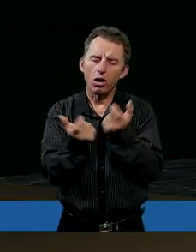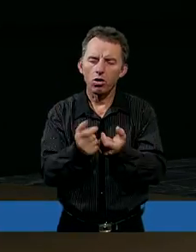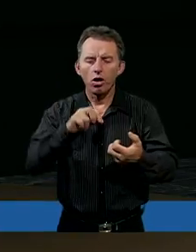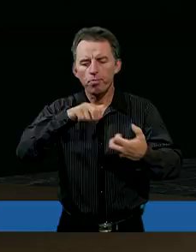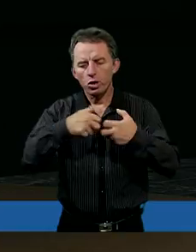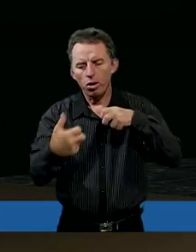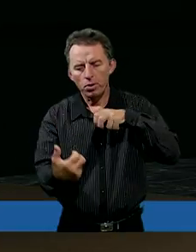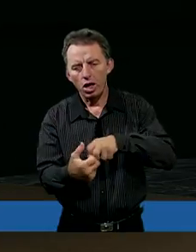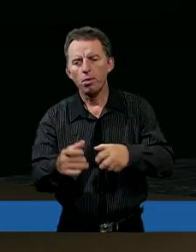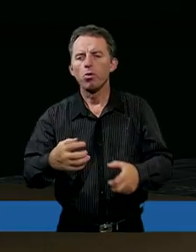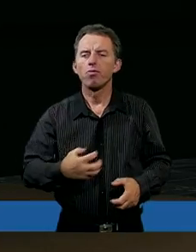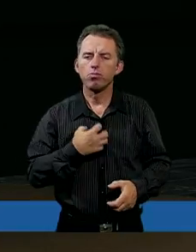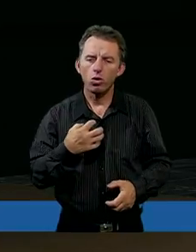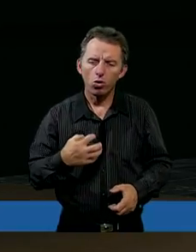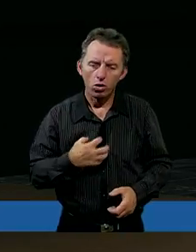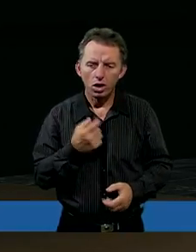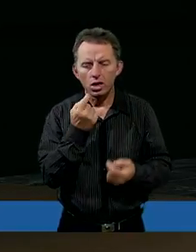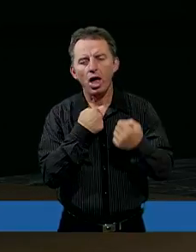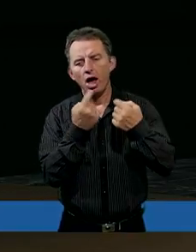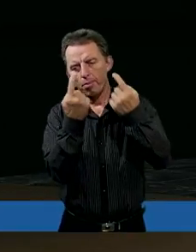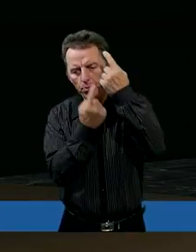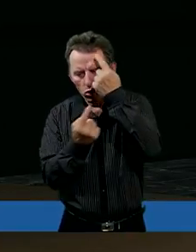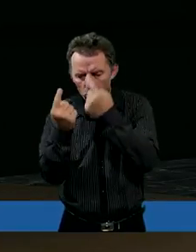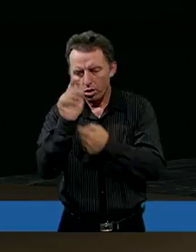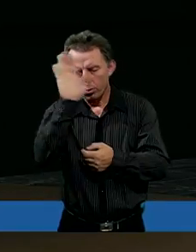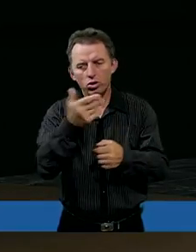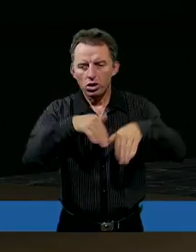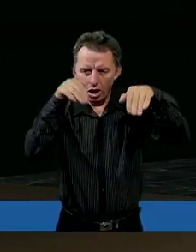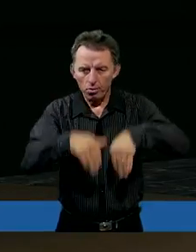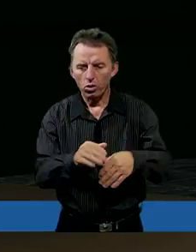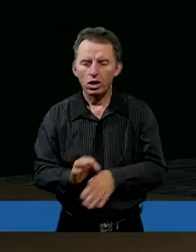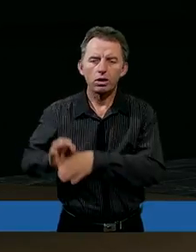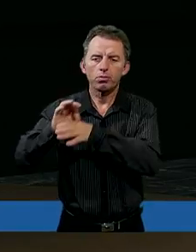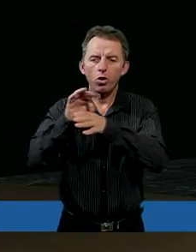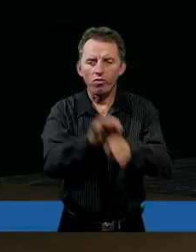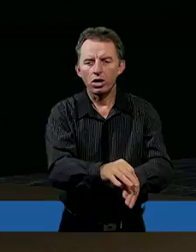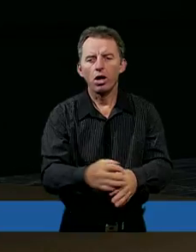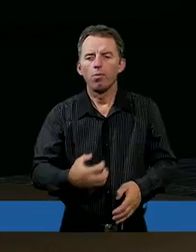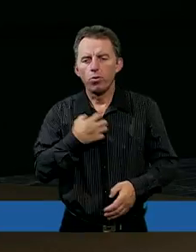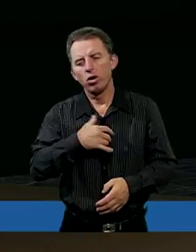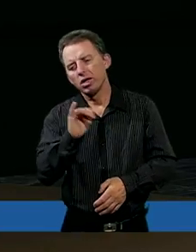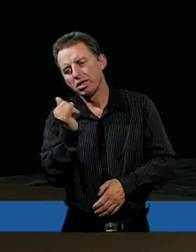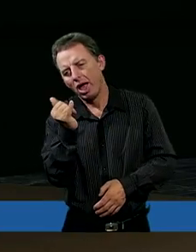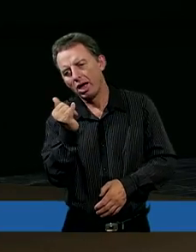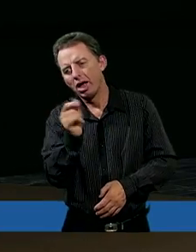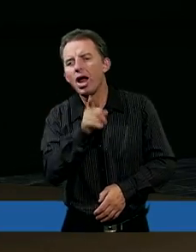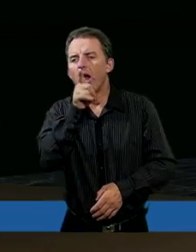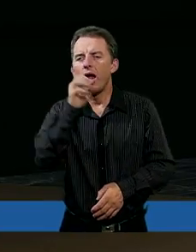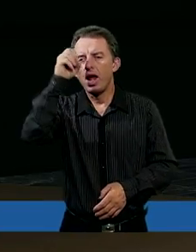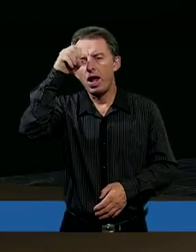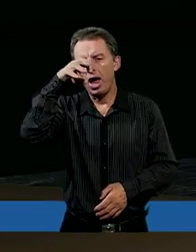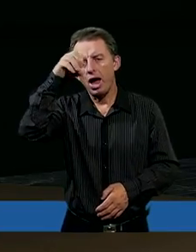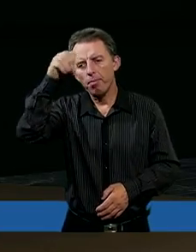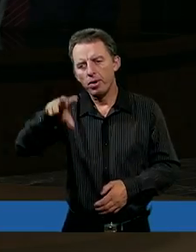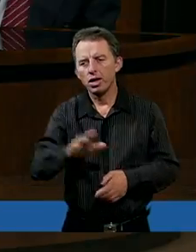problemu bólu. Ja myślałem nad tym, czy Bóg nie mógłby wprowadzić zamiast bólu jakiś lampek na